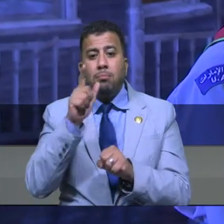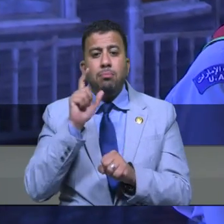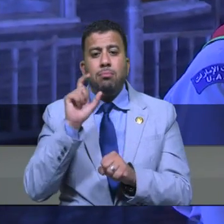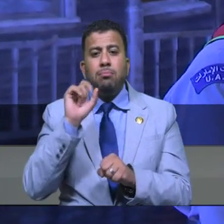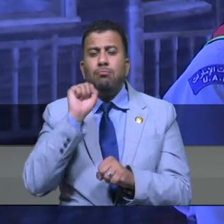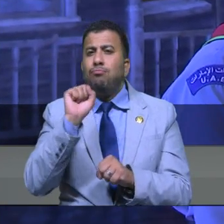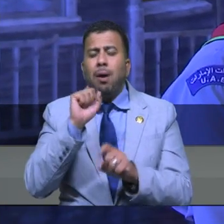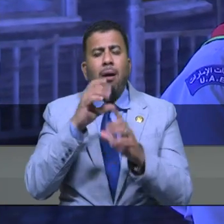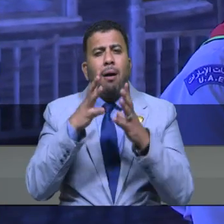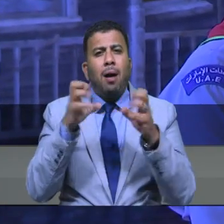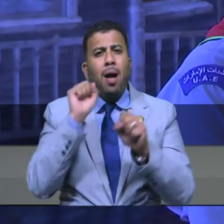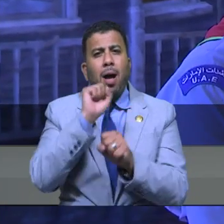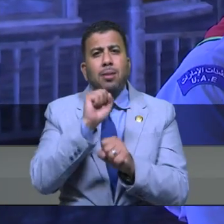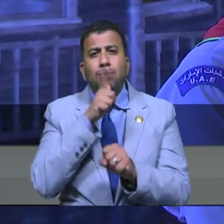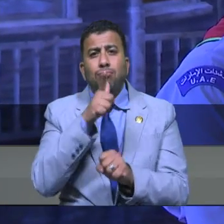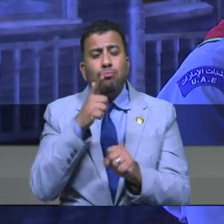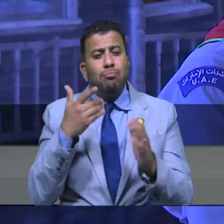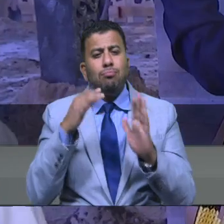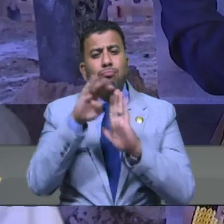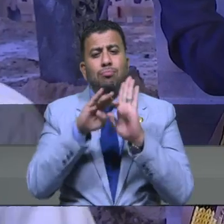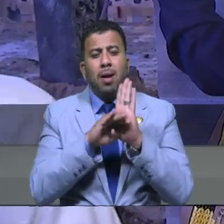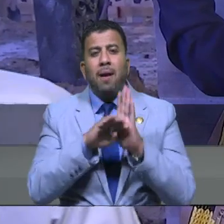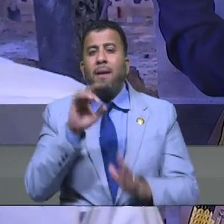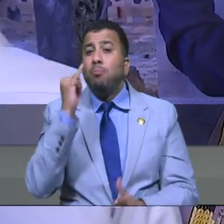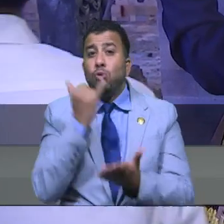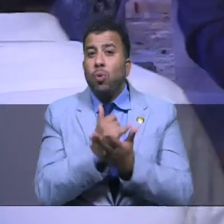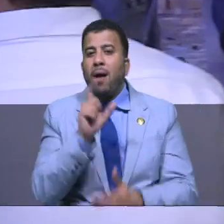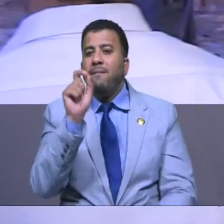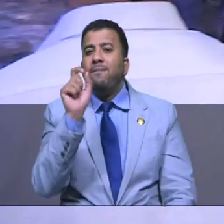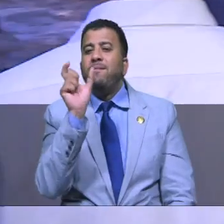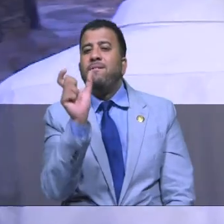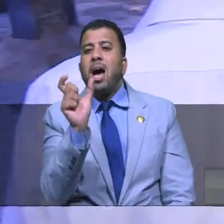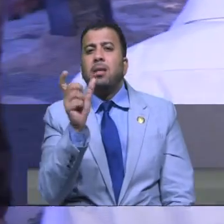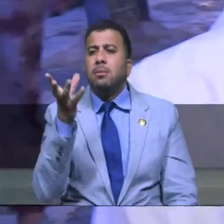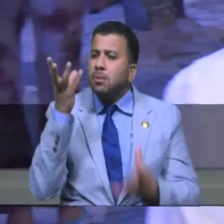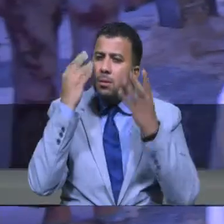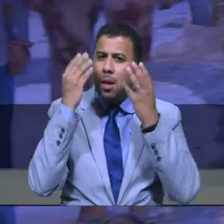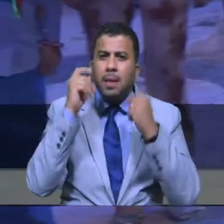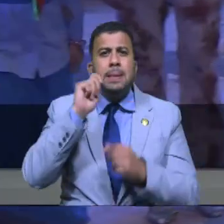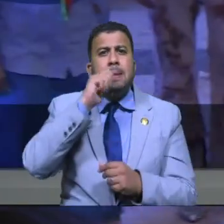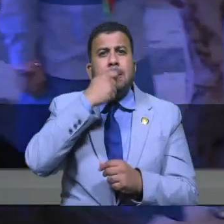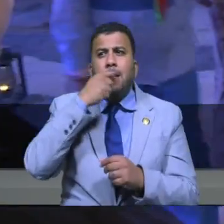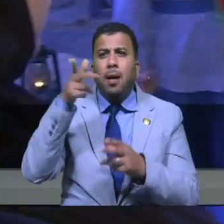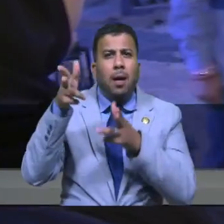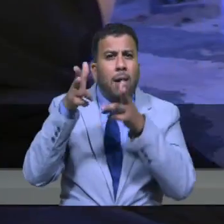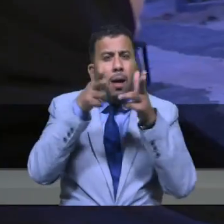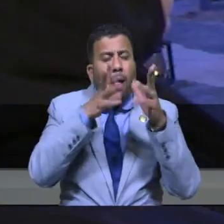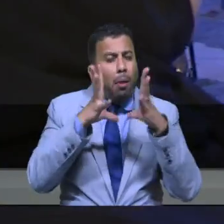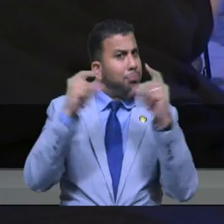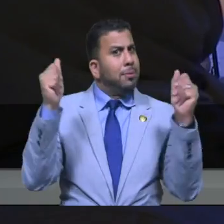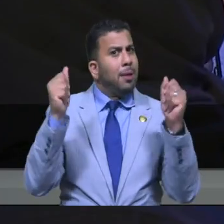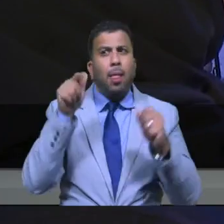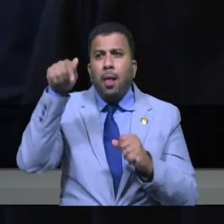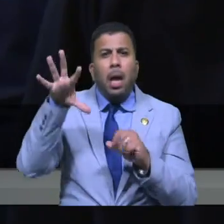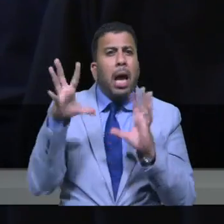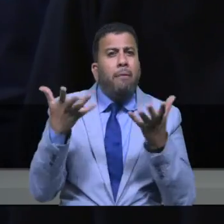المؤثرات الخاصة التي تنظمها مؤسسة فن بهدف التعرف إلى أسرار عالم المؤثرات الخاصة